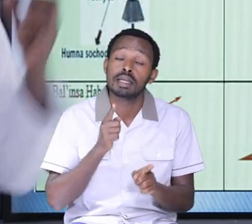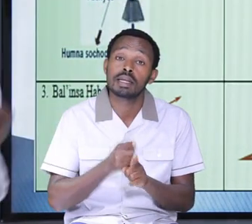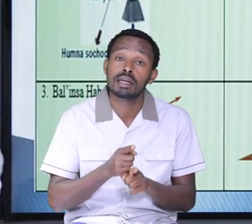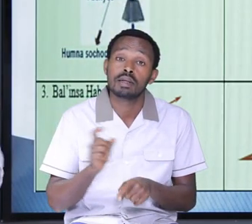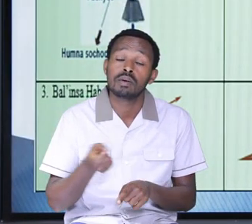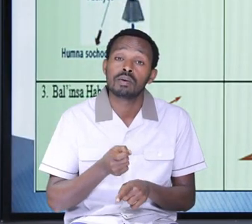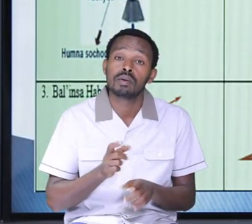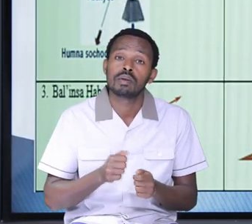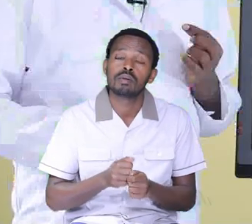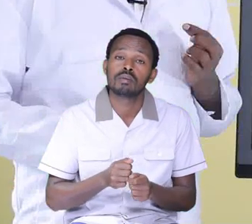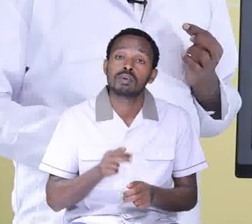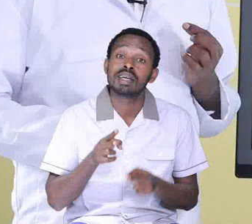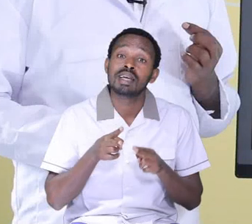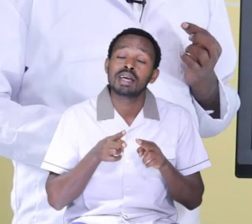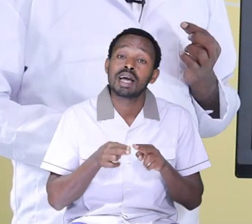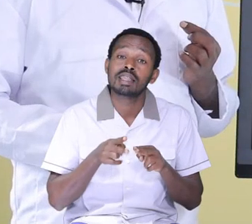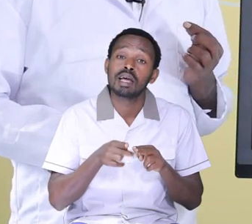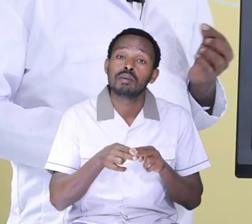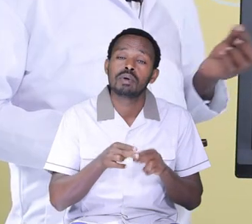qaxxaamura fudhattan ilaaluu dandeessu.